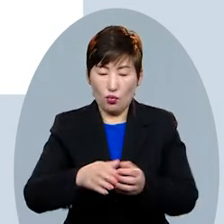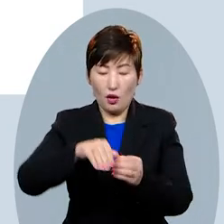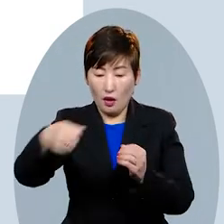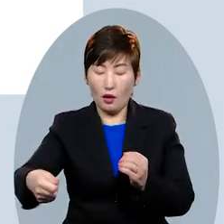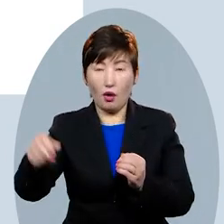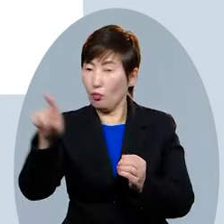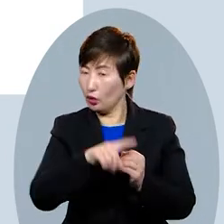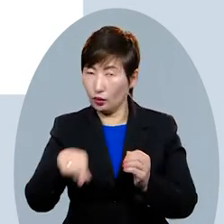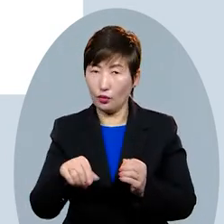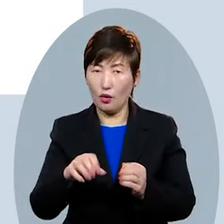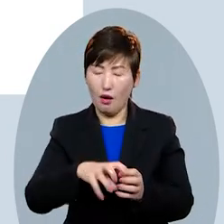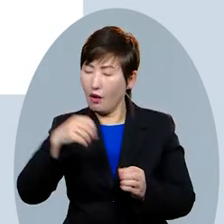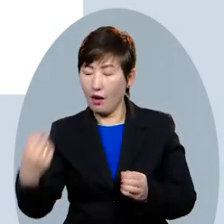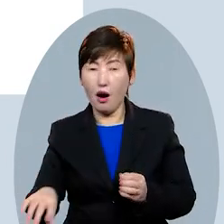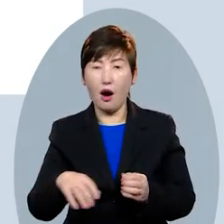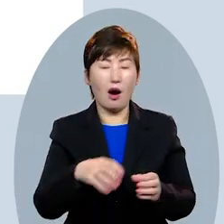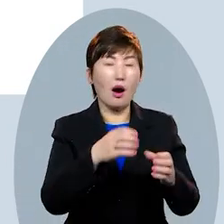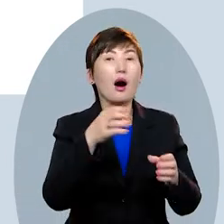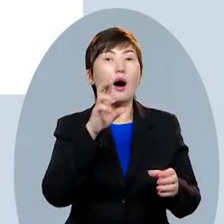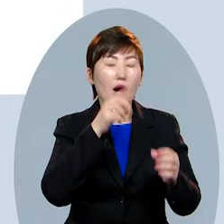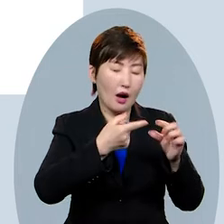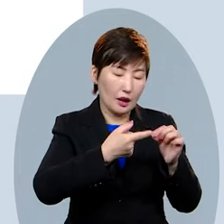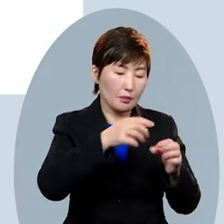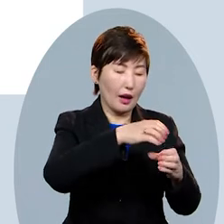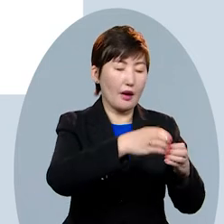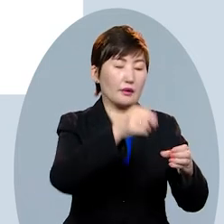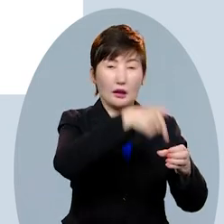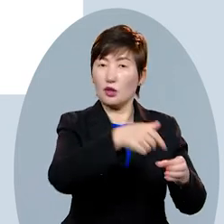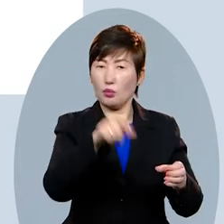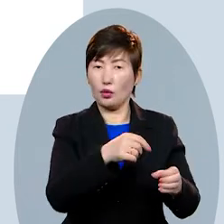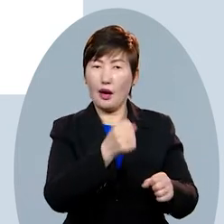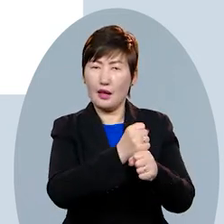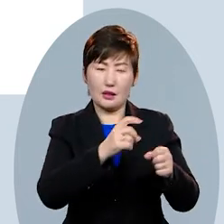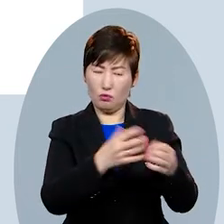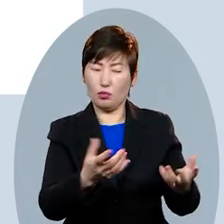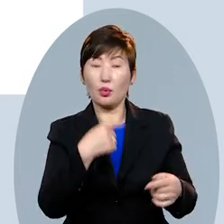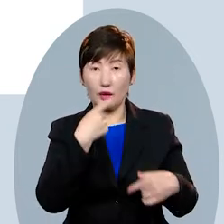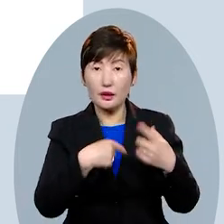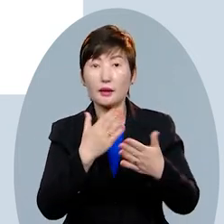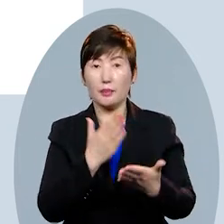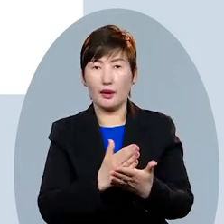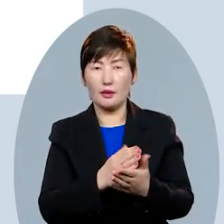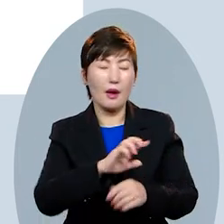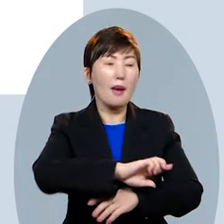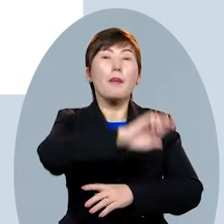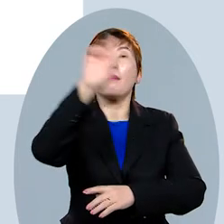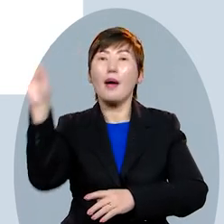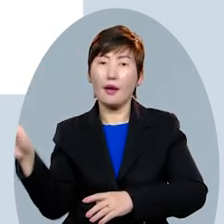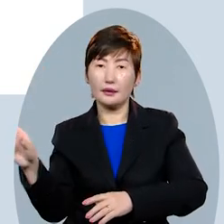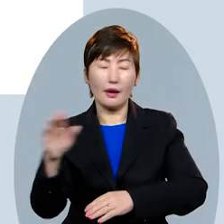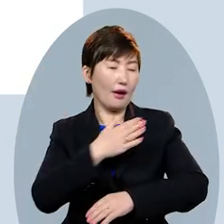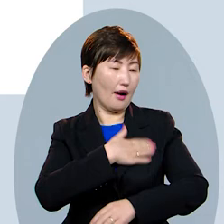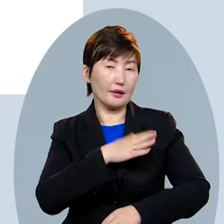гарц гарна, халбаан аягандаа хийж орхидаггүй, ажил үйл үл бүтэн гэх зэргээр. За байгаль дэлхийн хайрлан хамгаалах